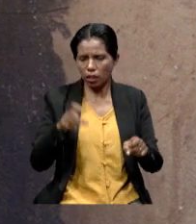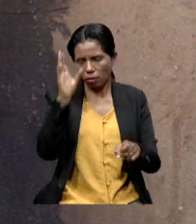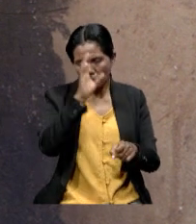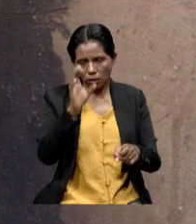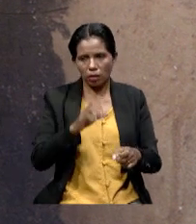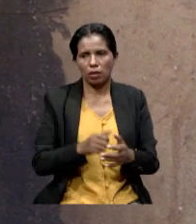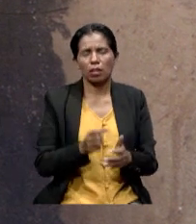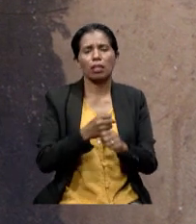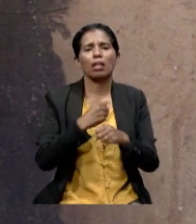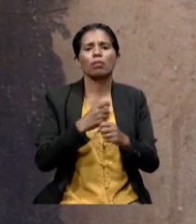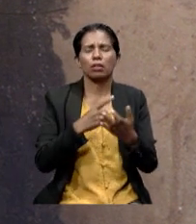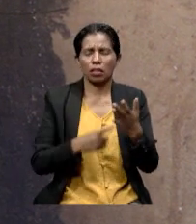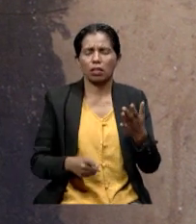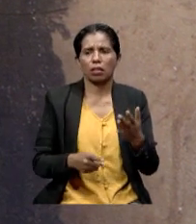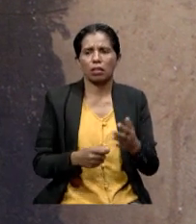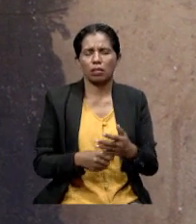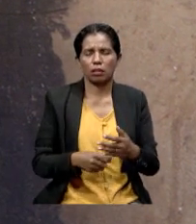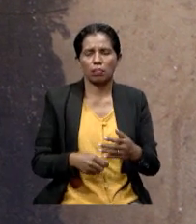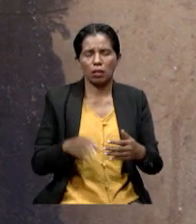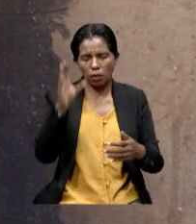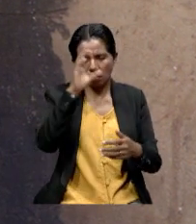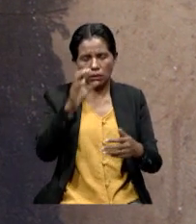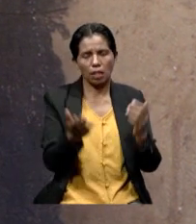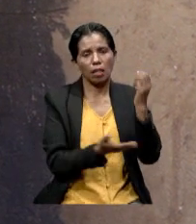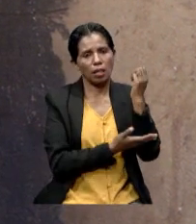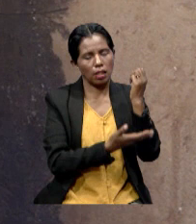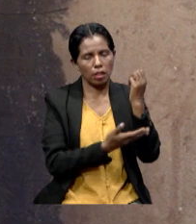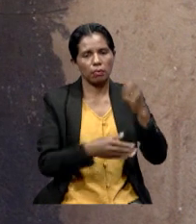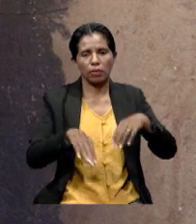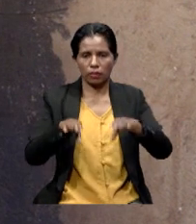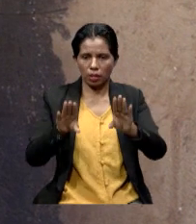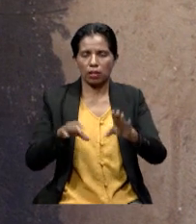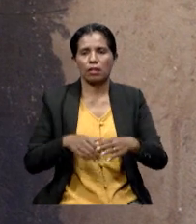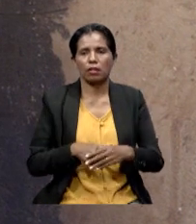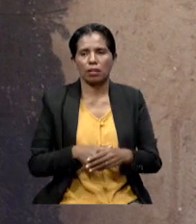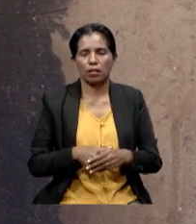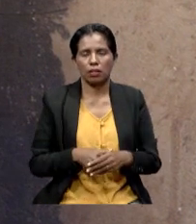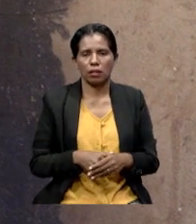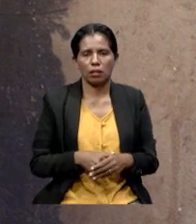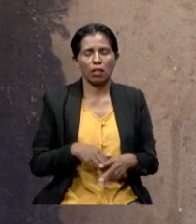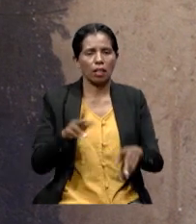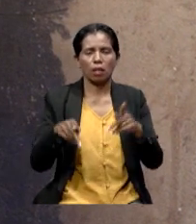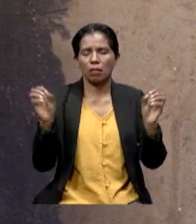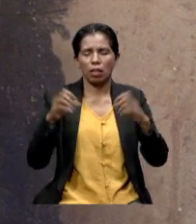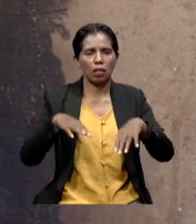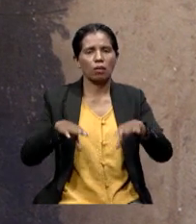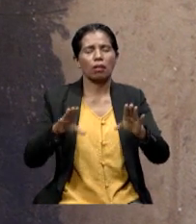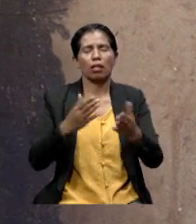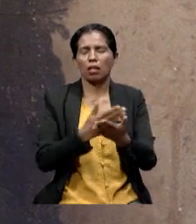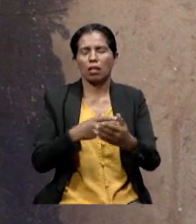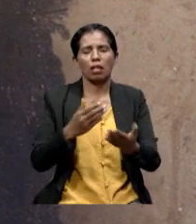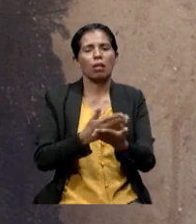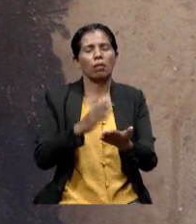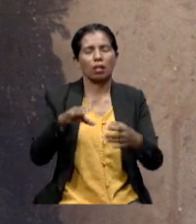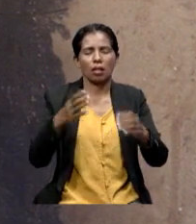Tinggi halus saya dan. Ai mak asa la volumos ya tinggi pasien sebab